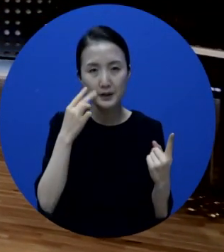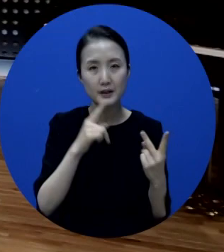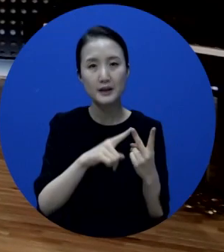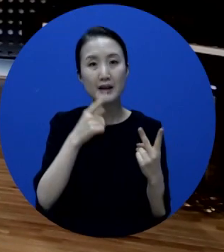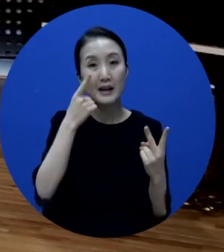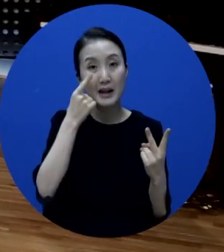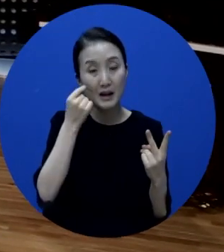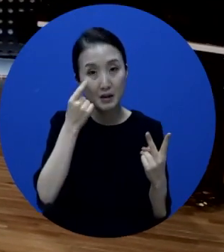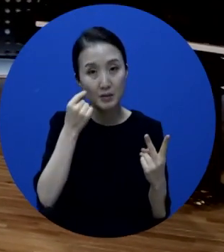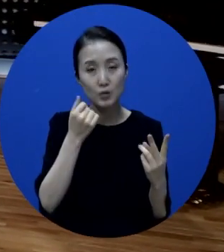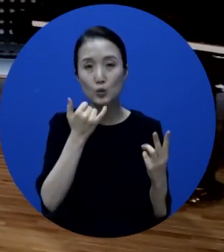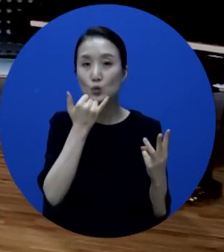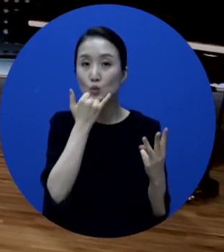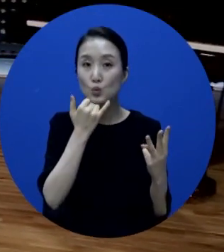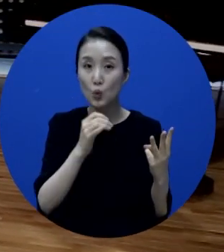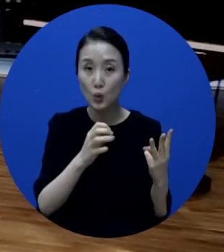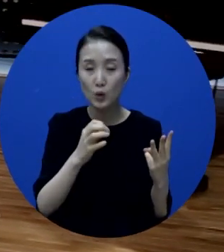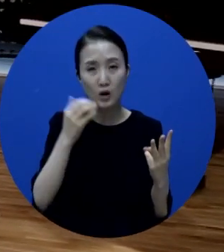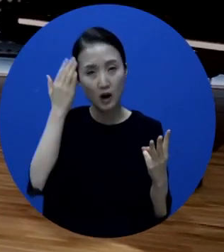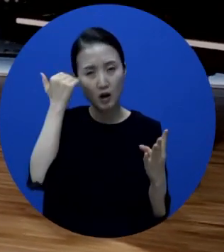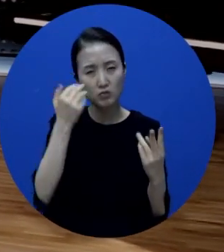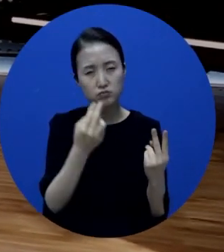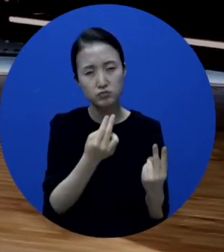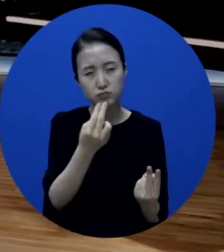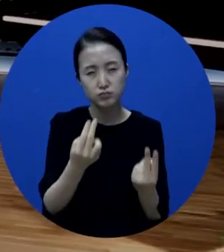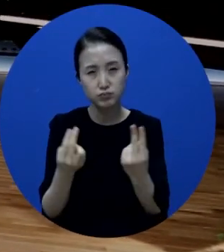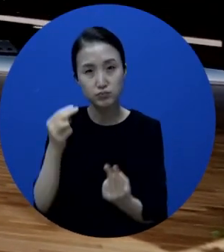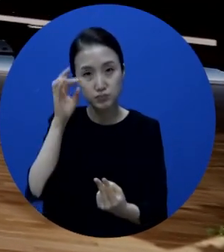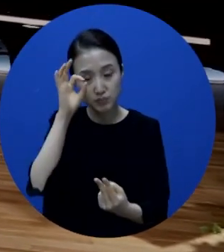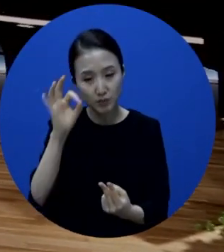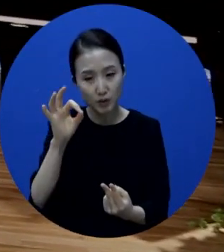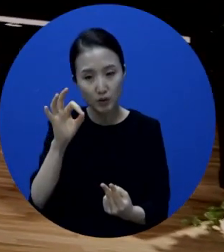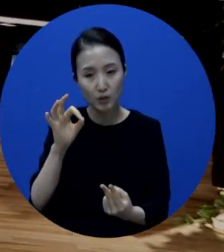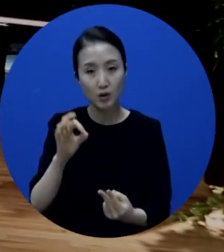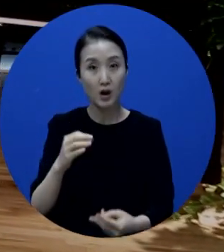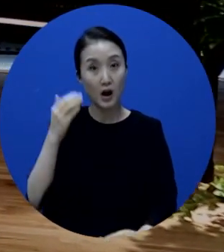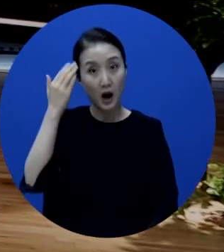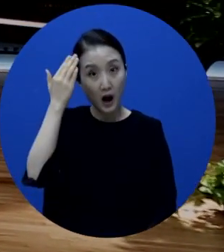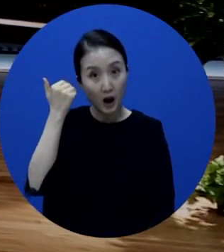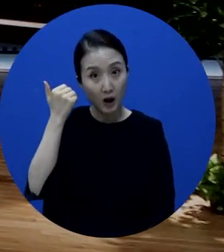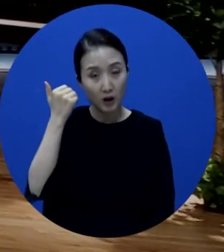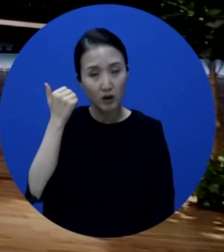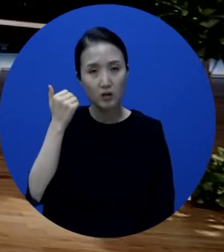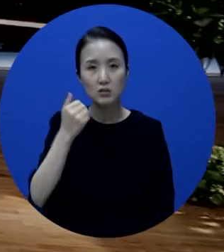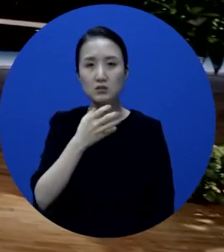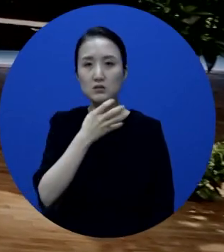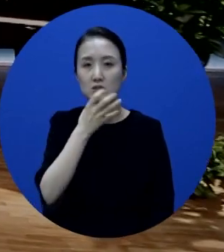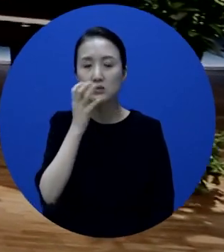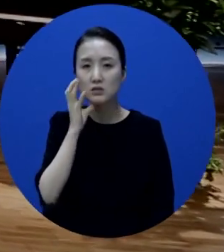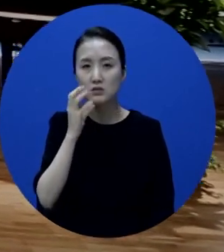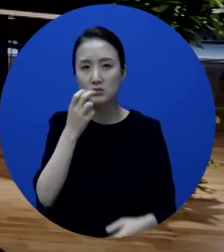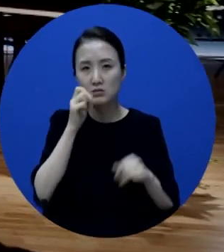독일 이런 나라들과 비교해 보면 그 어떤 나라보다 고령화 속도가 빨라요